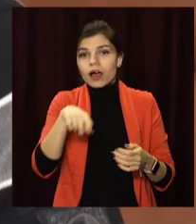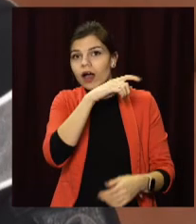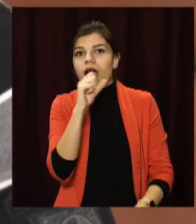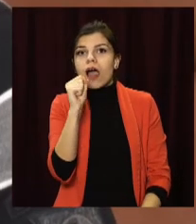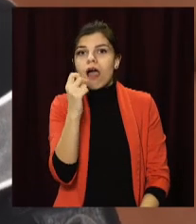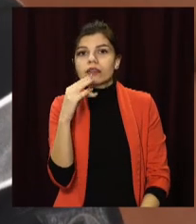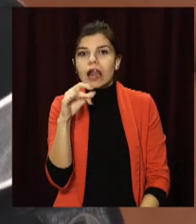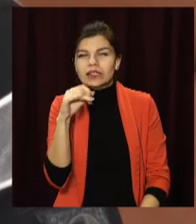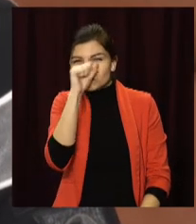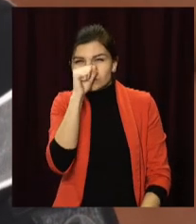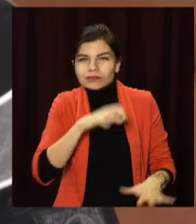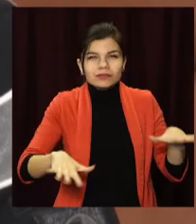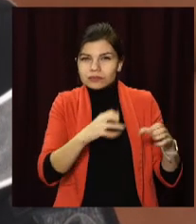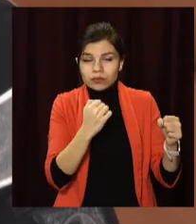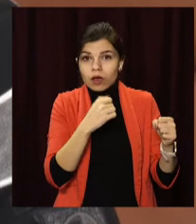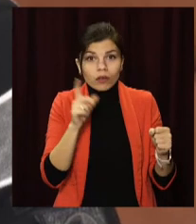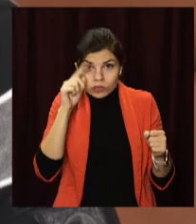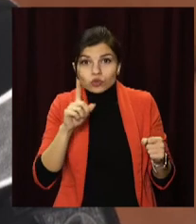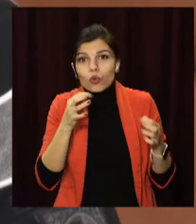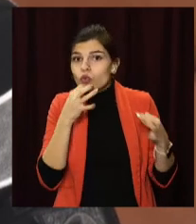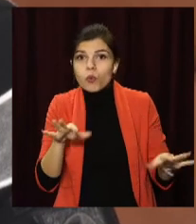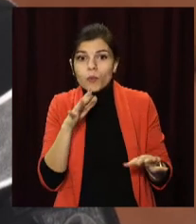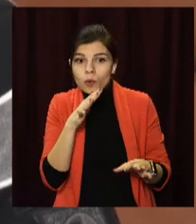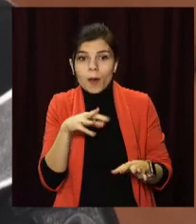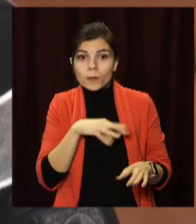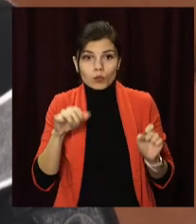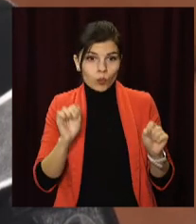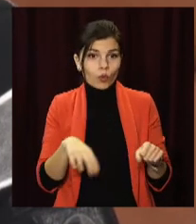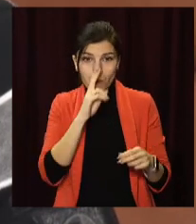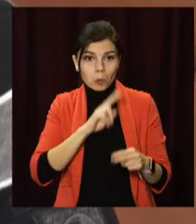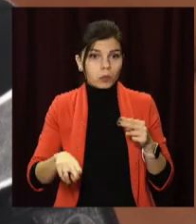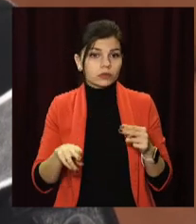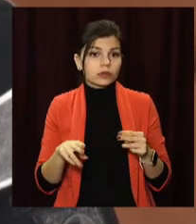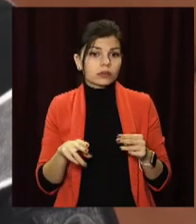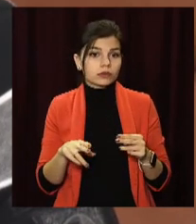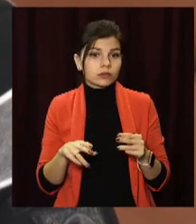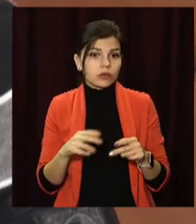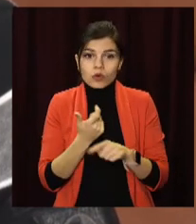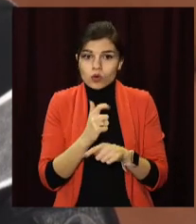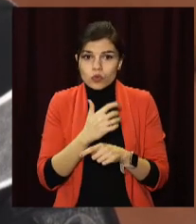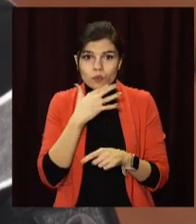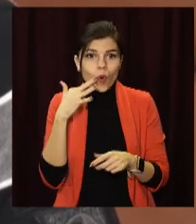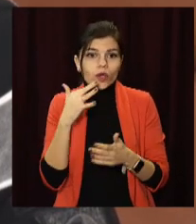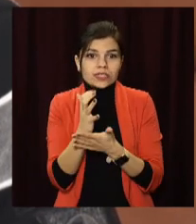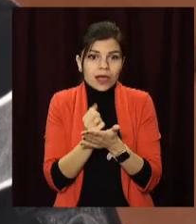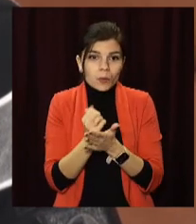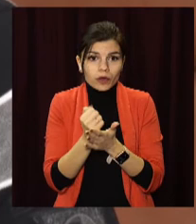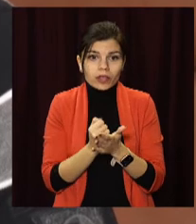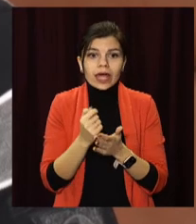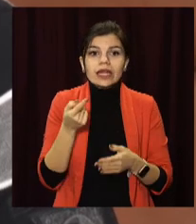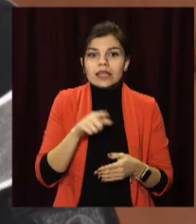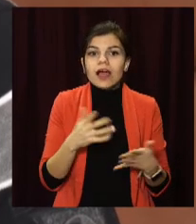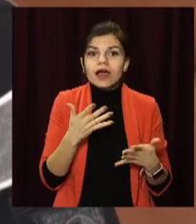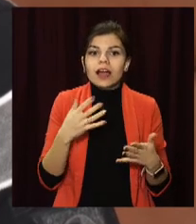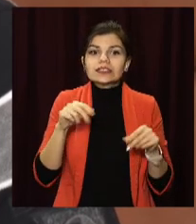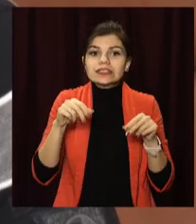дуже важливі. Ви знаєте, що в будь-який момент мы можем потерять очень многие запасы, те, которые давала